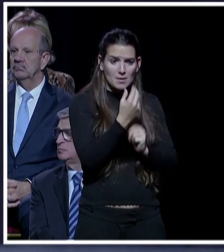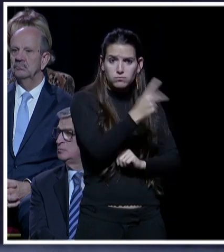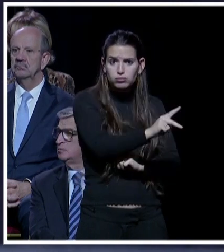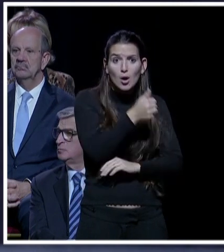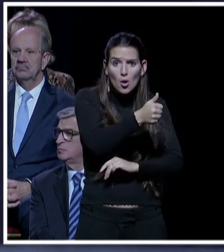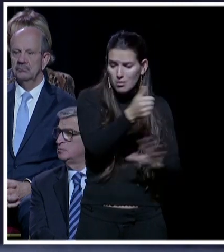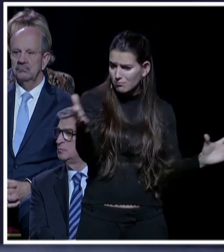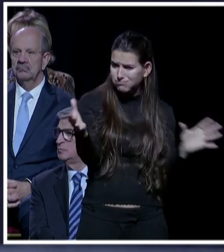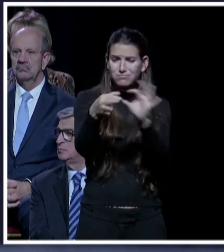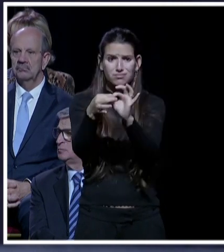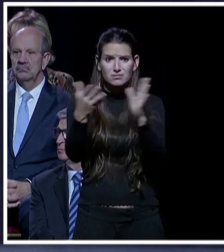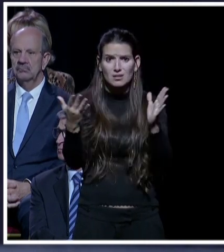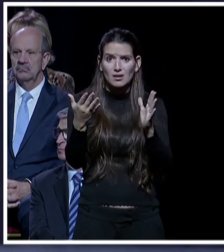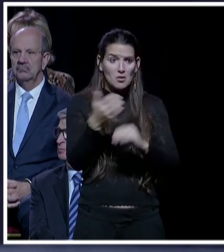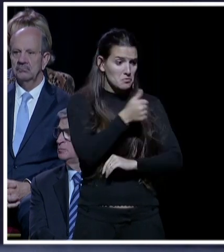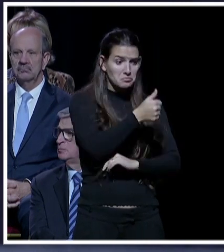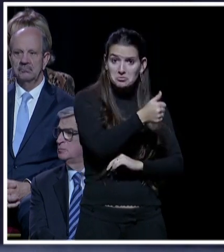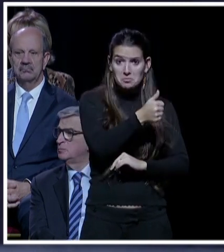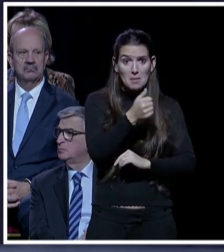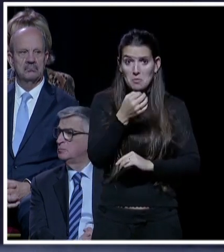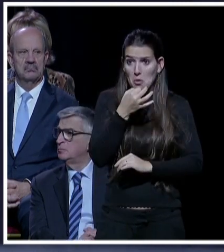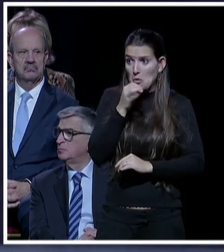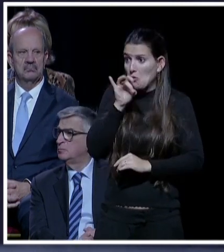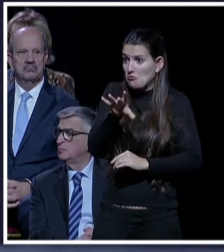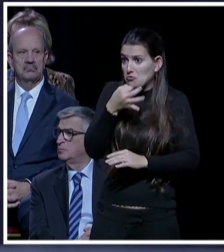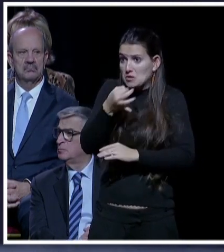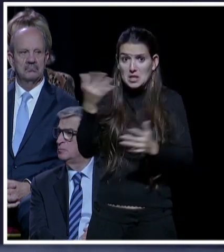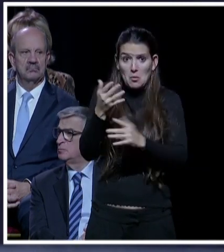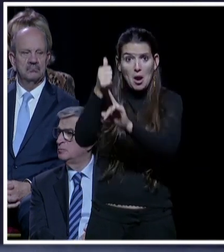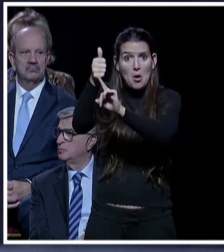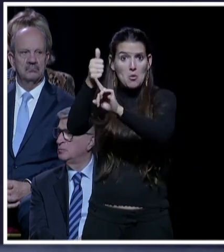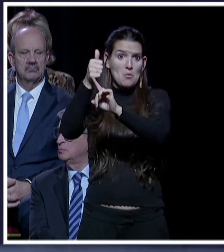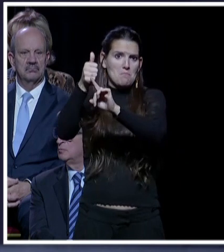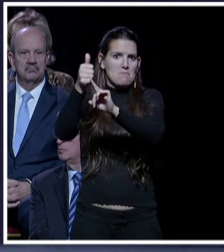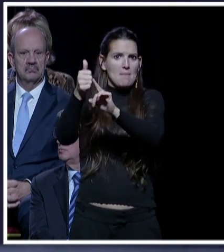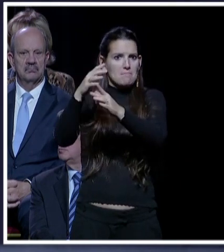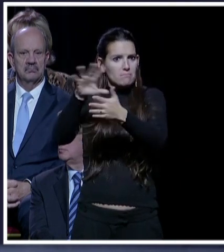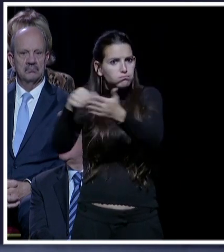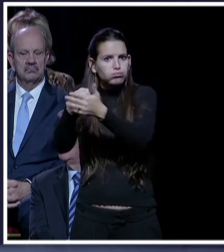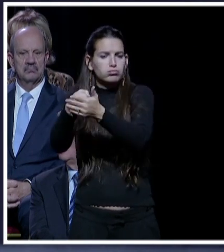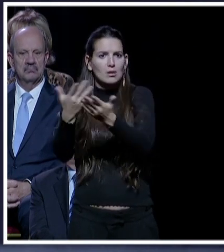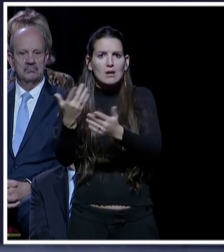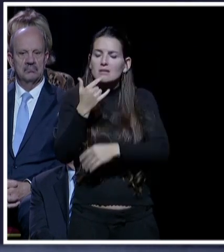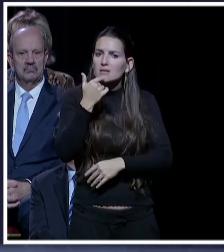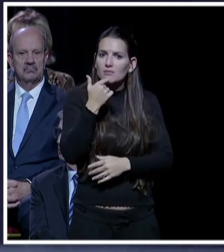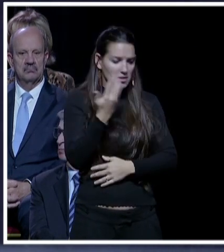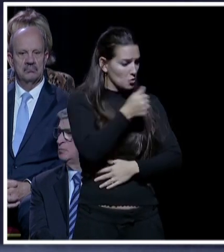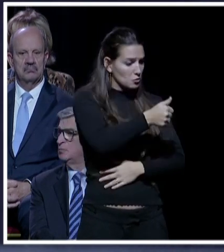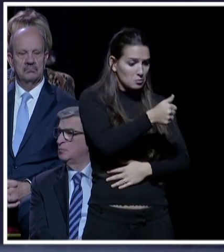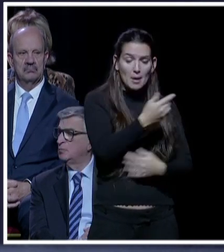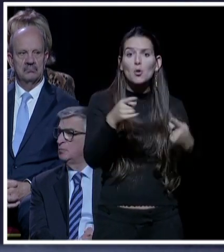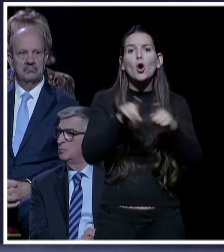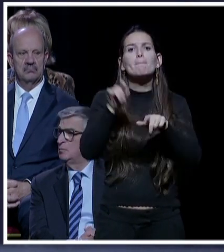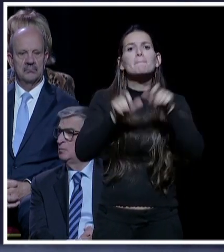qui refusent de qualifier le Hamas de groupe terroriste. Monsieur Mélenchon et ses amis qui livrent en pâture des personnalités sur les